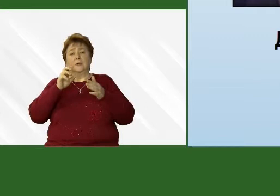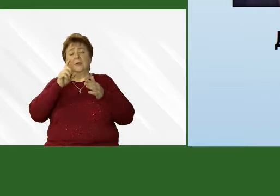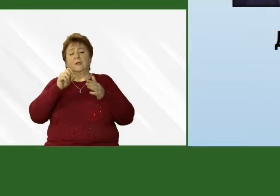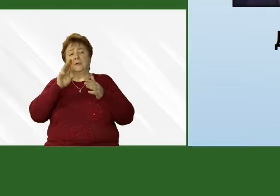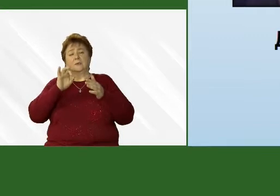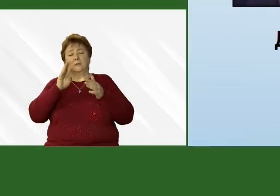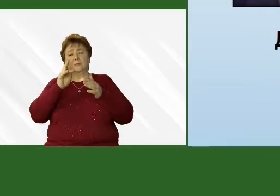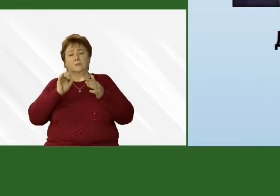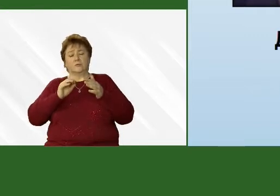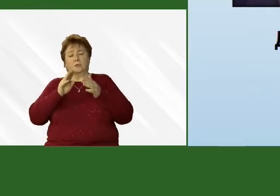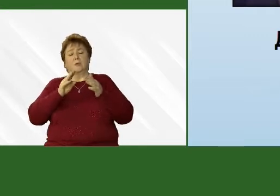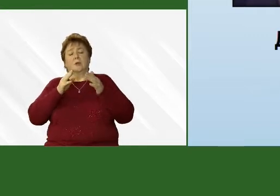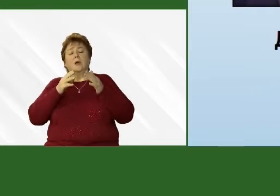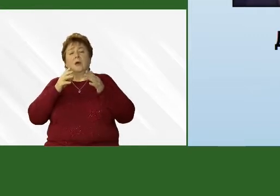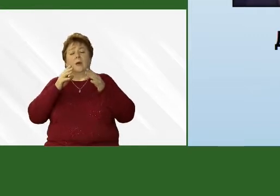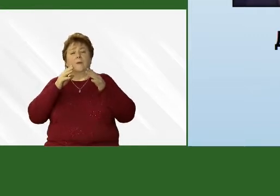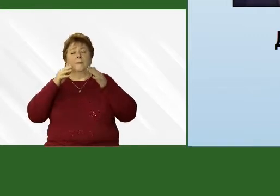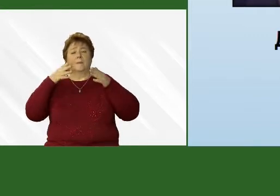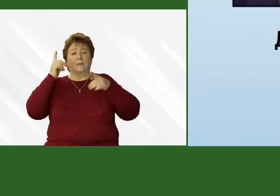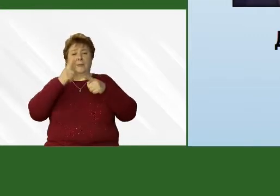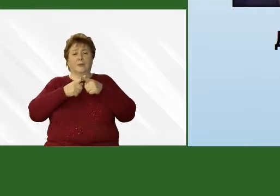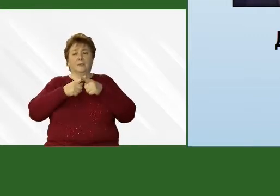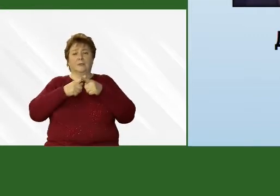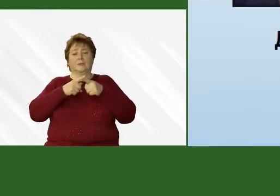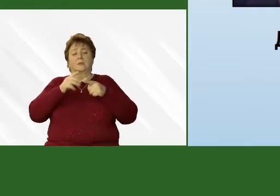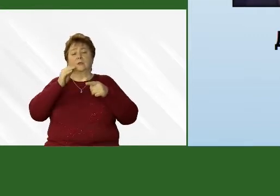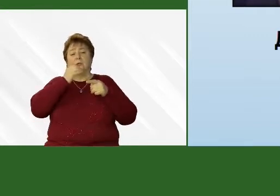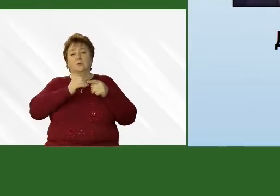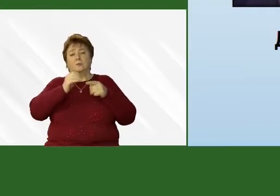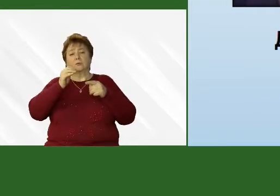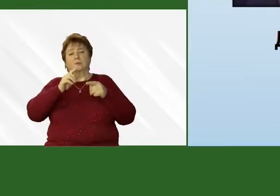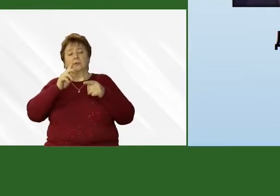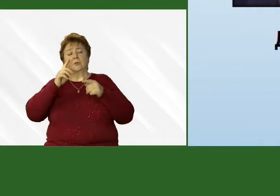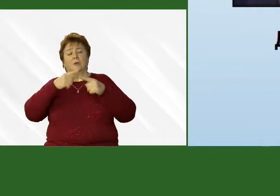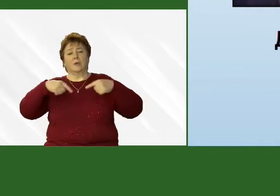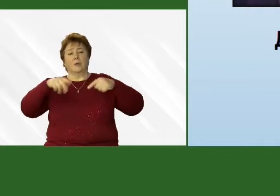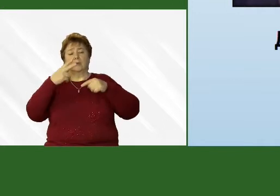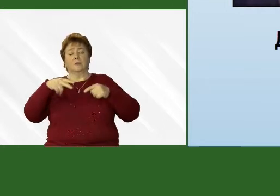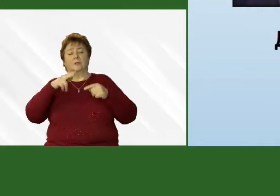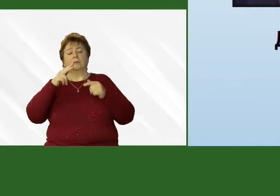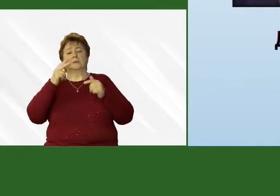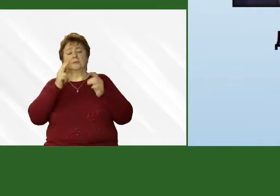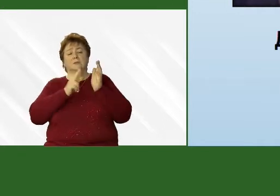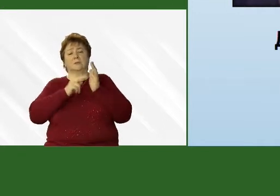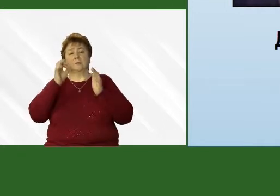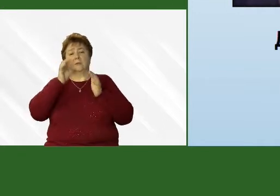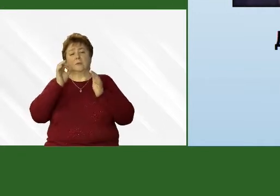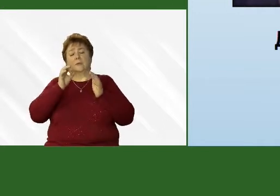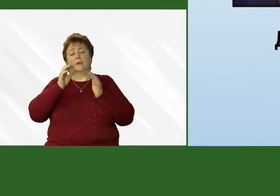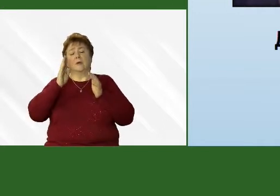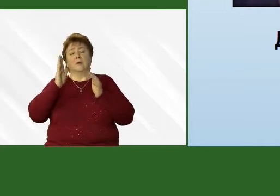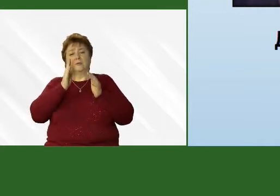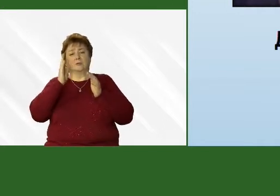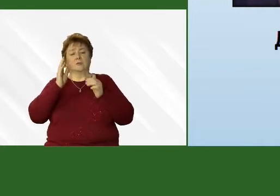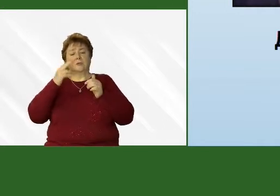Resolution пересекли южный полярный круг на меридиане 37 градусов 33 минуты